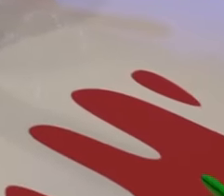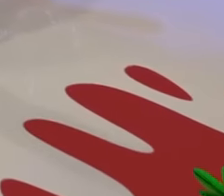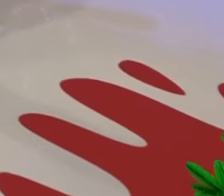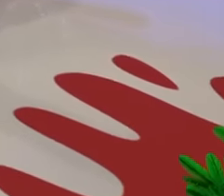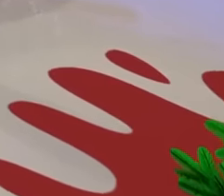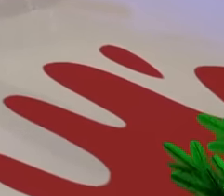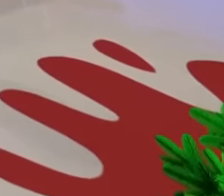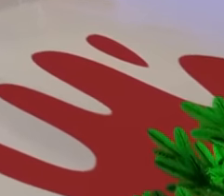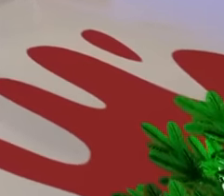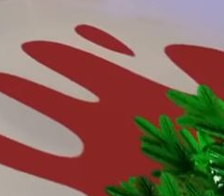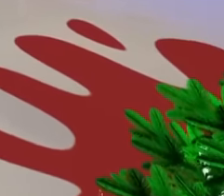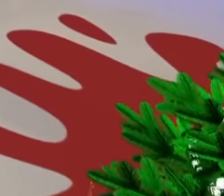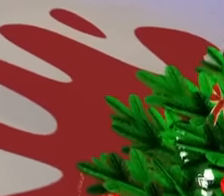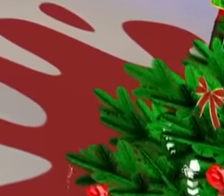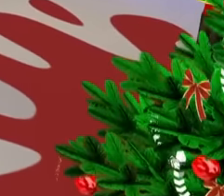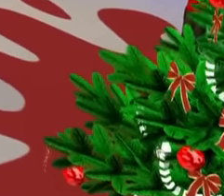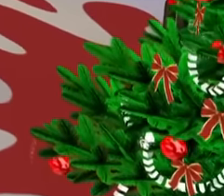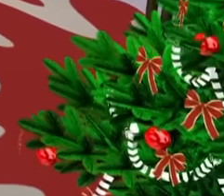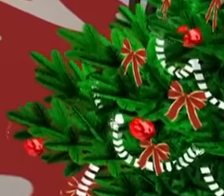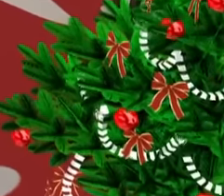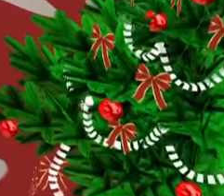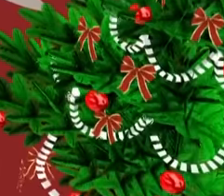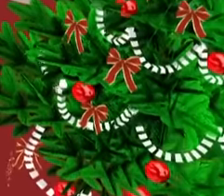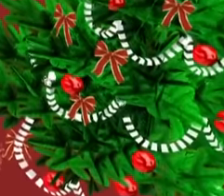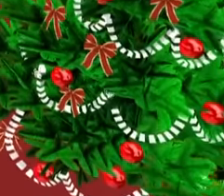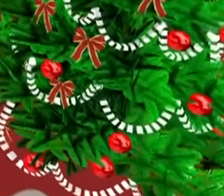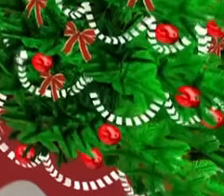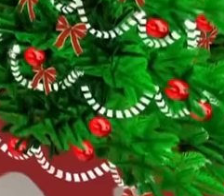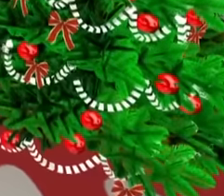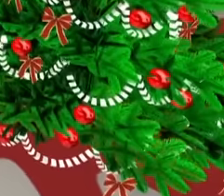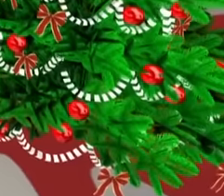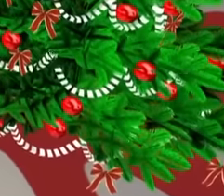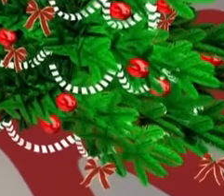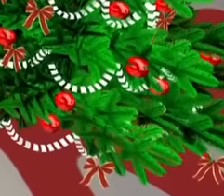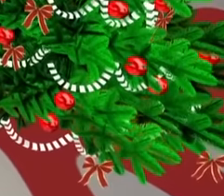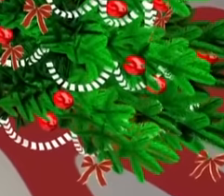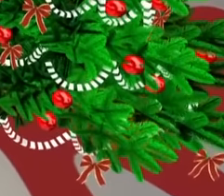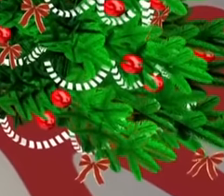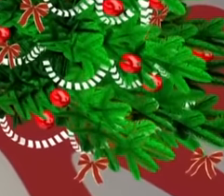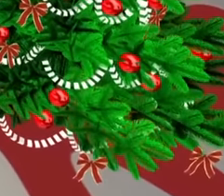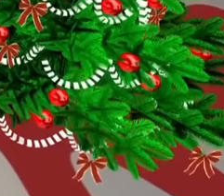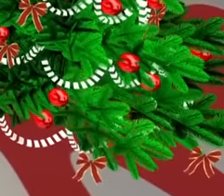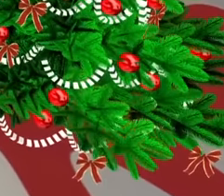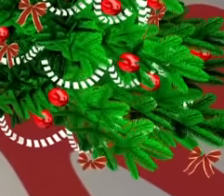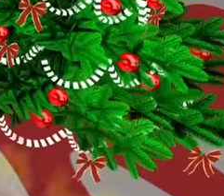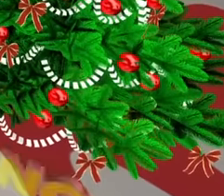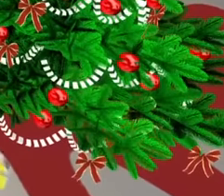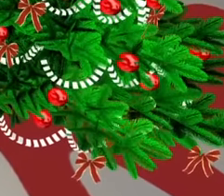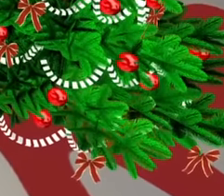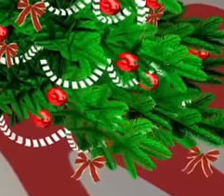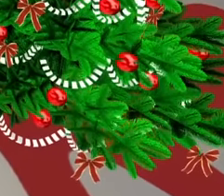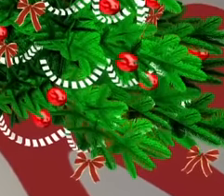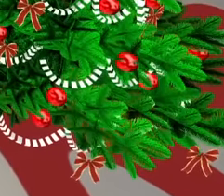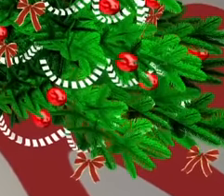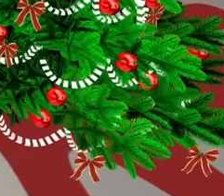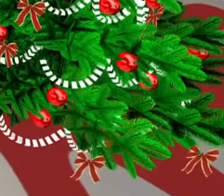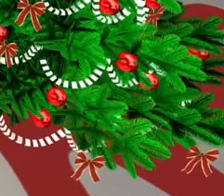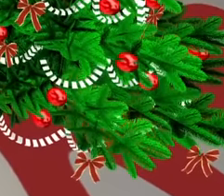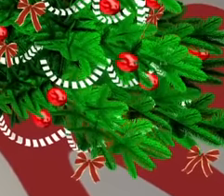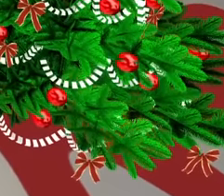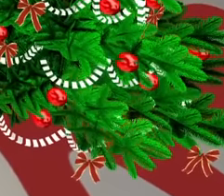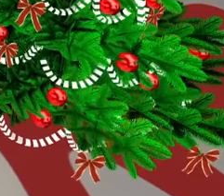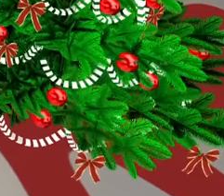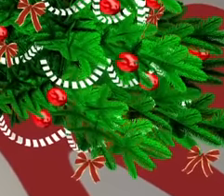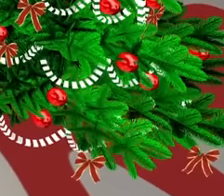you sa blowout. Parang ano, may pumalakpa ko. Nakakain ka ba ng car? Nakakain ba kayo? Ha, thank you sa